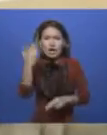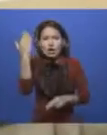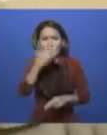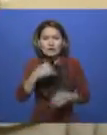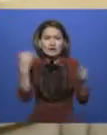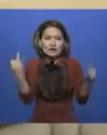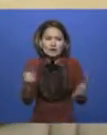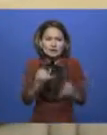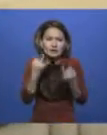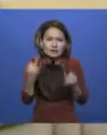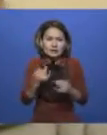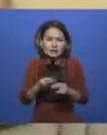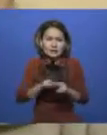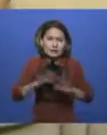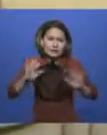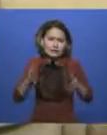жалпы осындаймыз енді екеуміз.